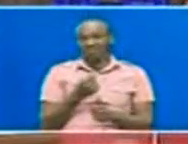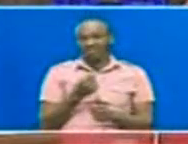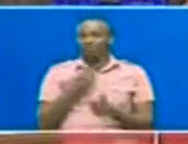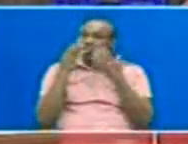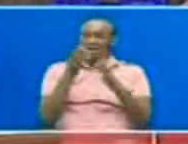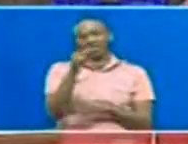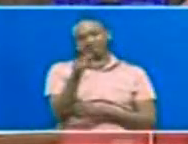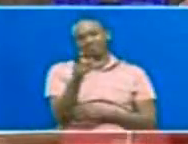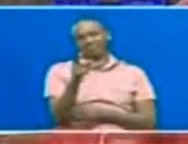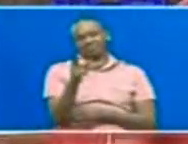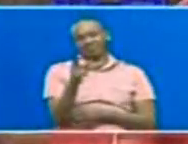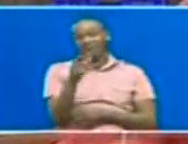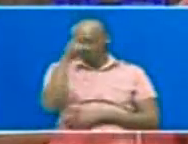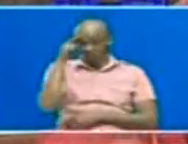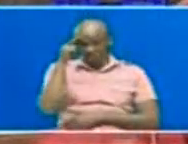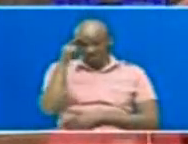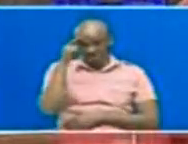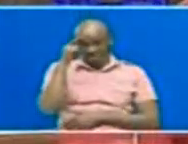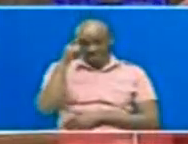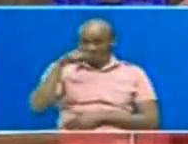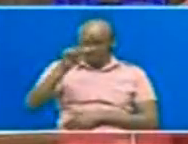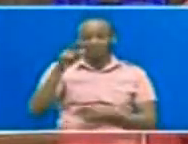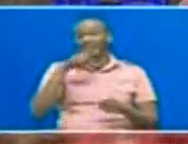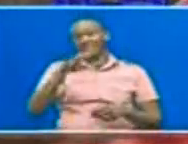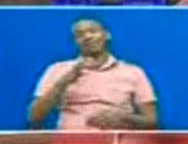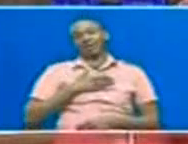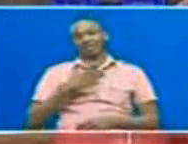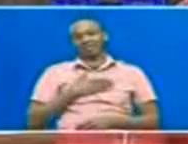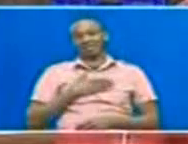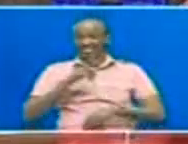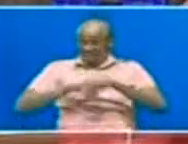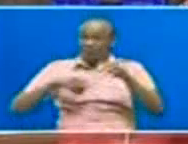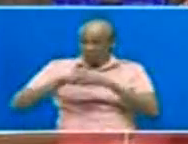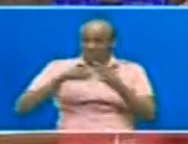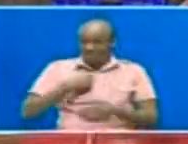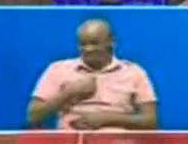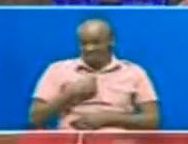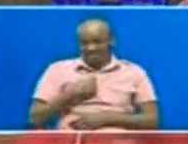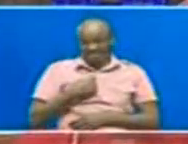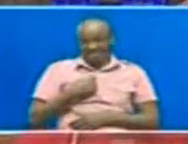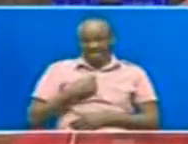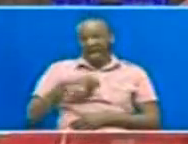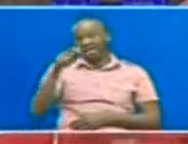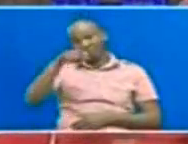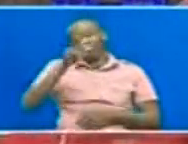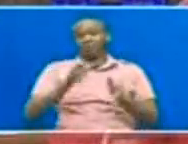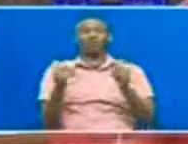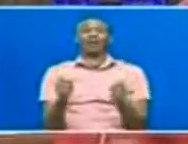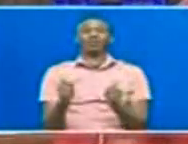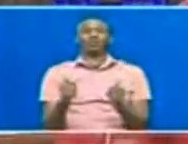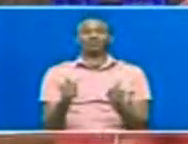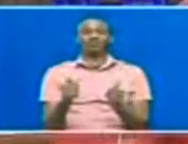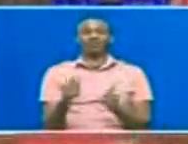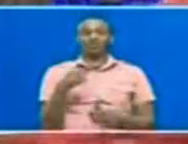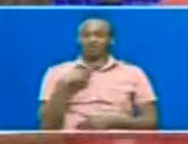I would like to thank him because he's just like my son. Yes. When I was playing football, you know, alikuwa hajazaliwa. Kwa hiyo